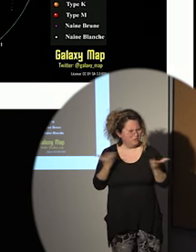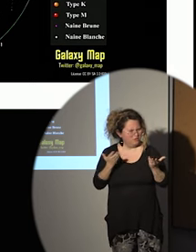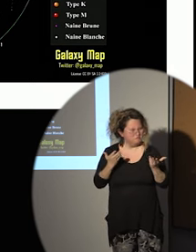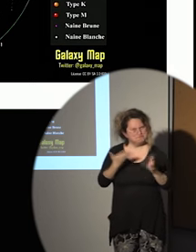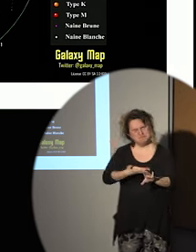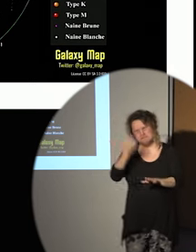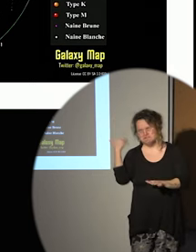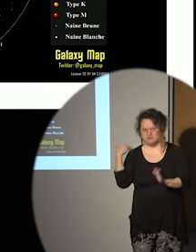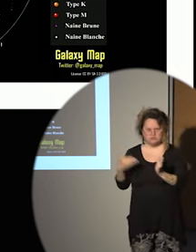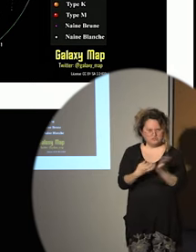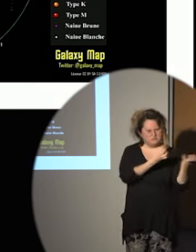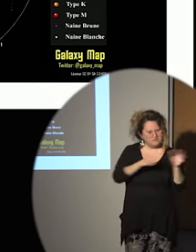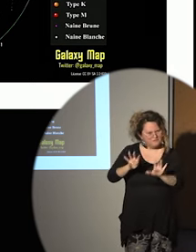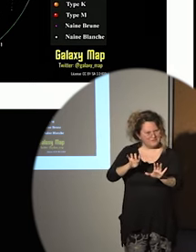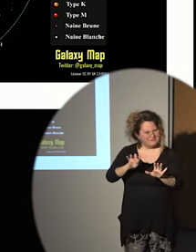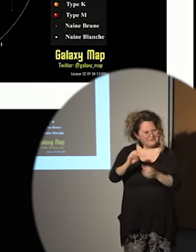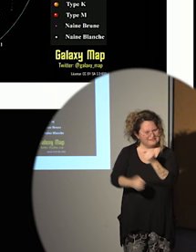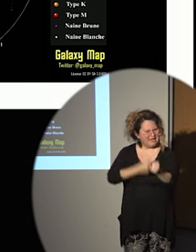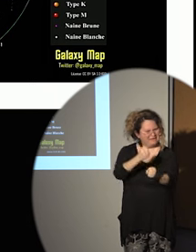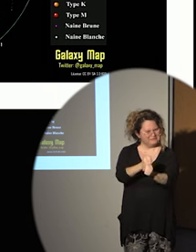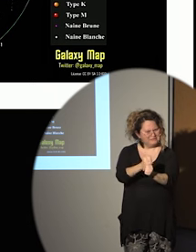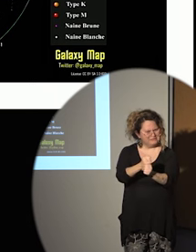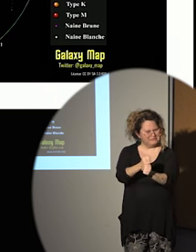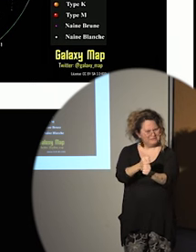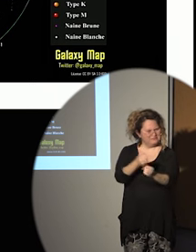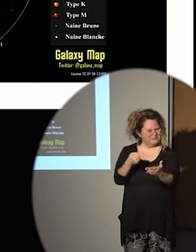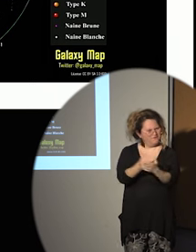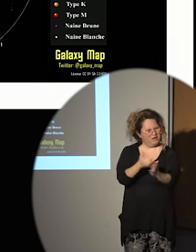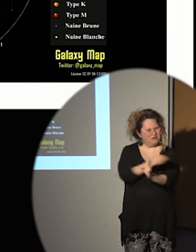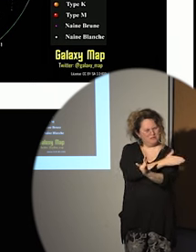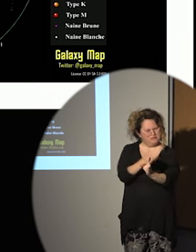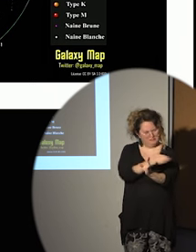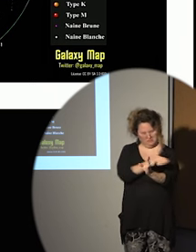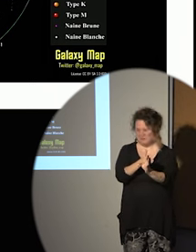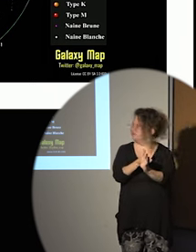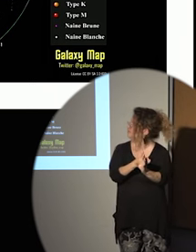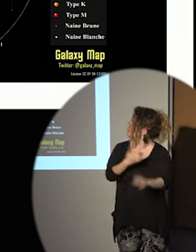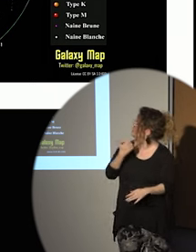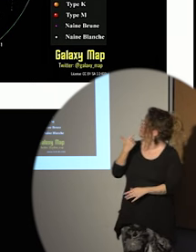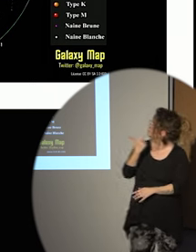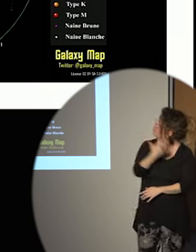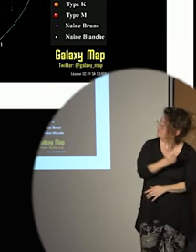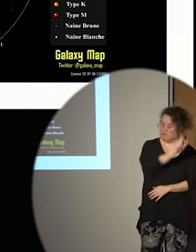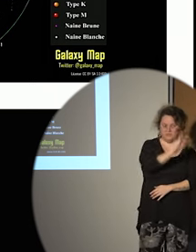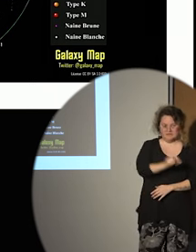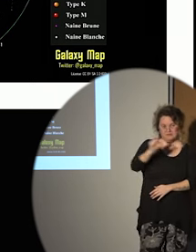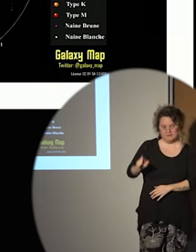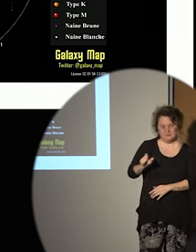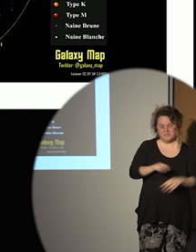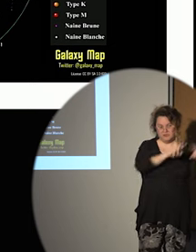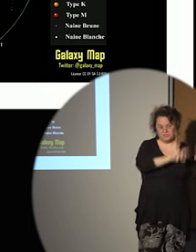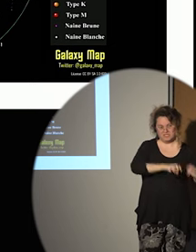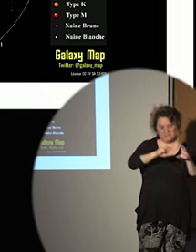90, Michel Mayor et Didier Queloz ont découvert les premiers des planètes